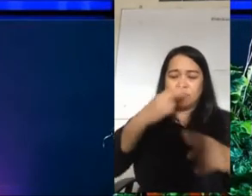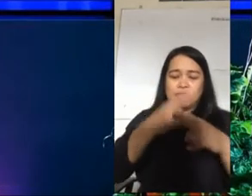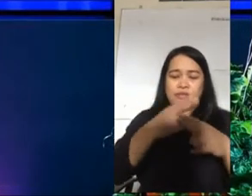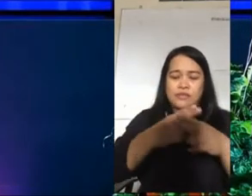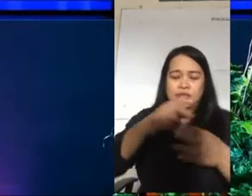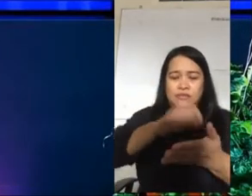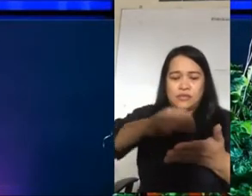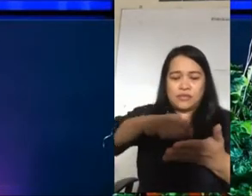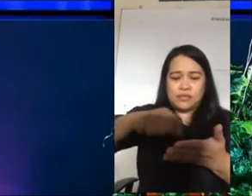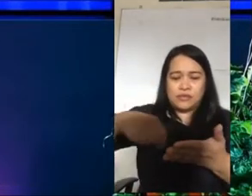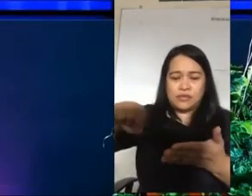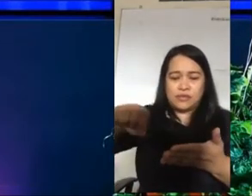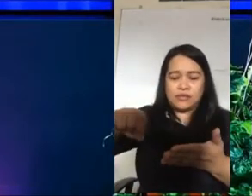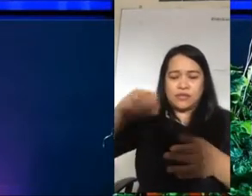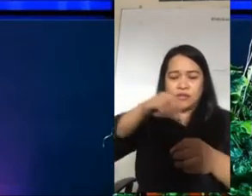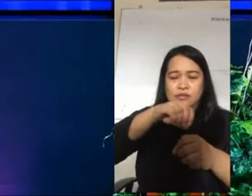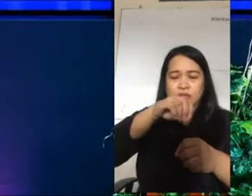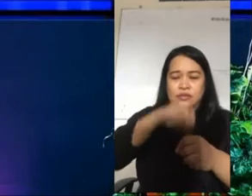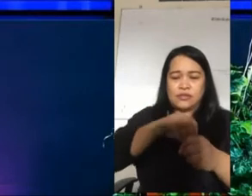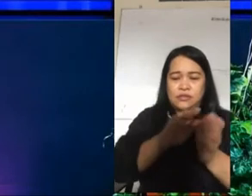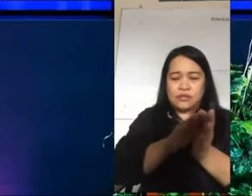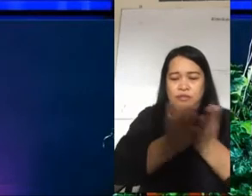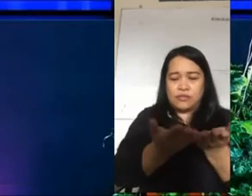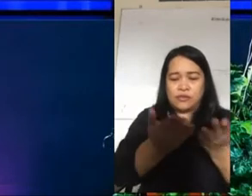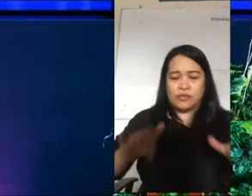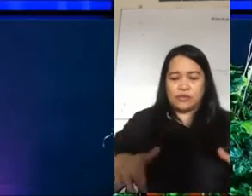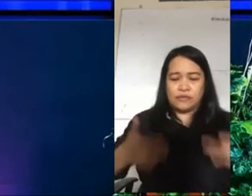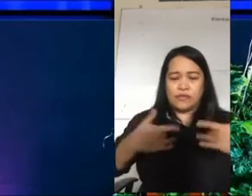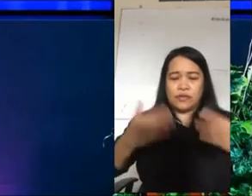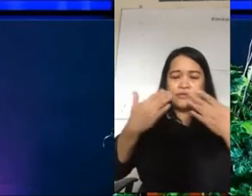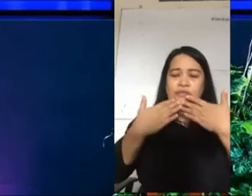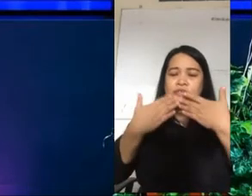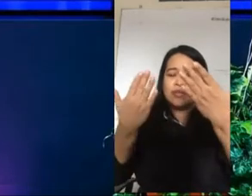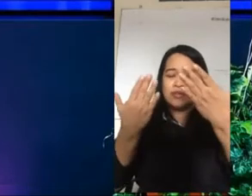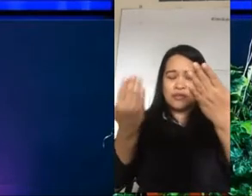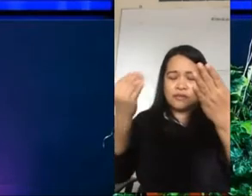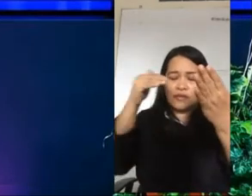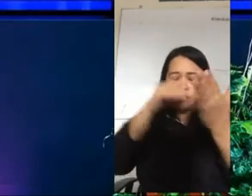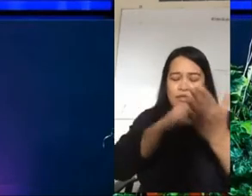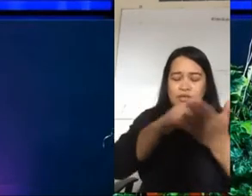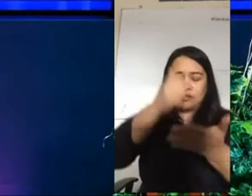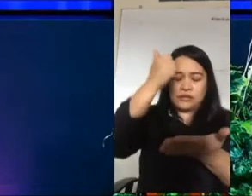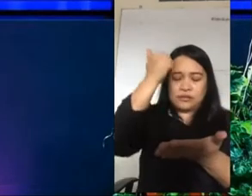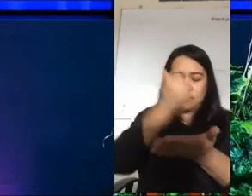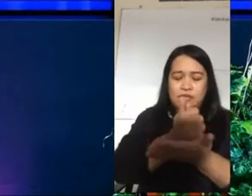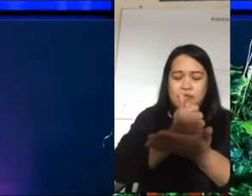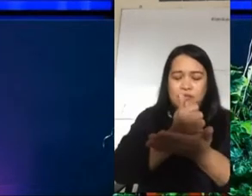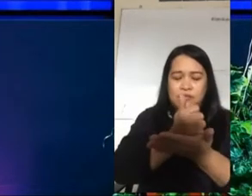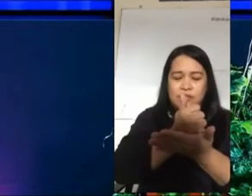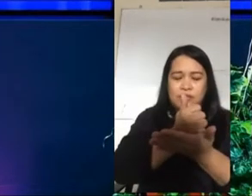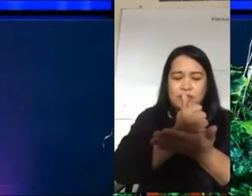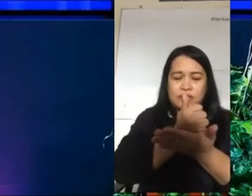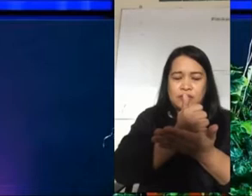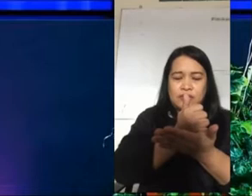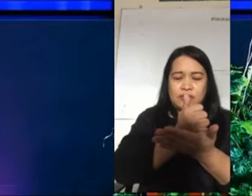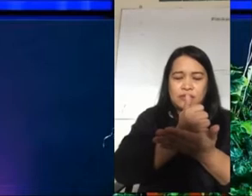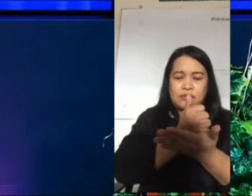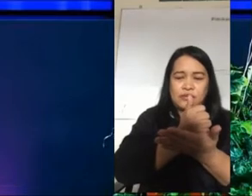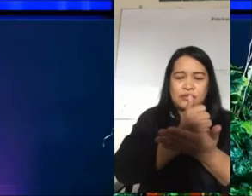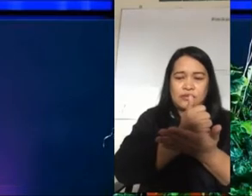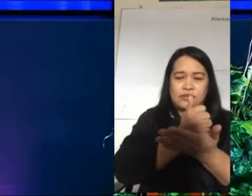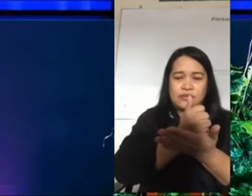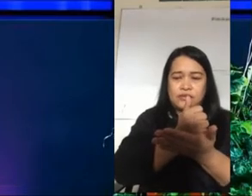mo na sa aklat ng buhay. Salamat po muli. Amen. Amen. Sabi po ng salita ng